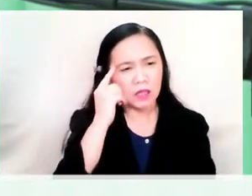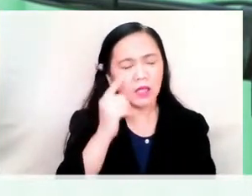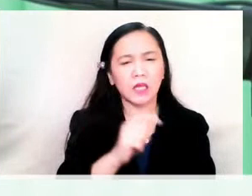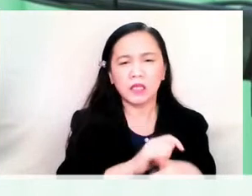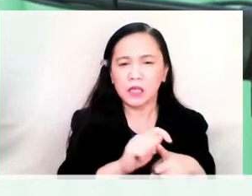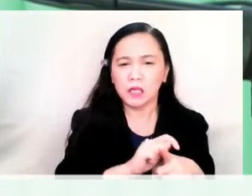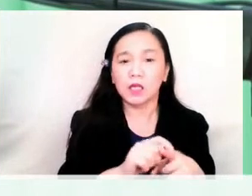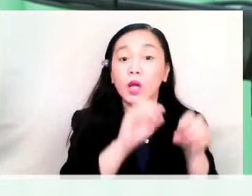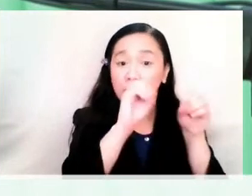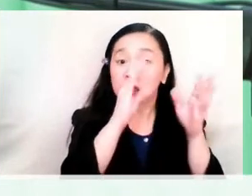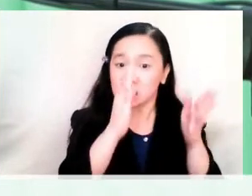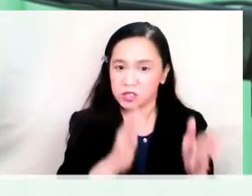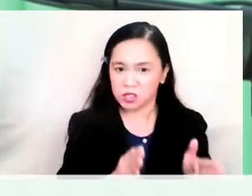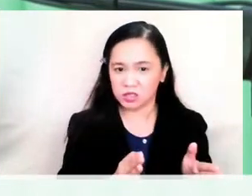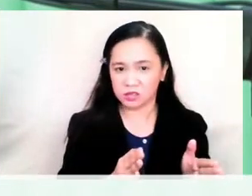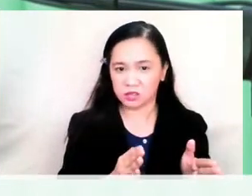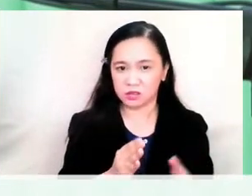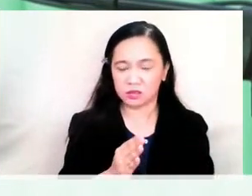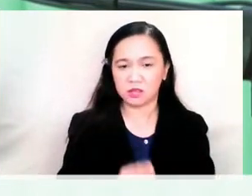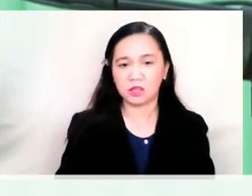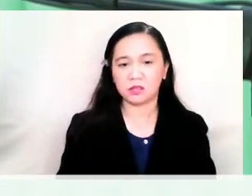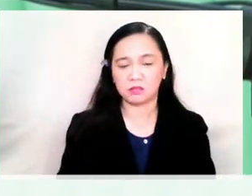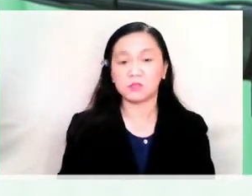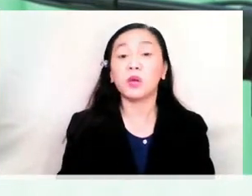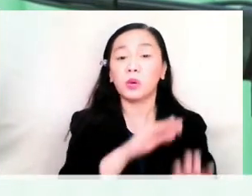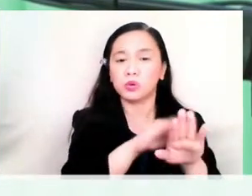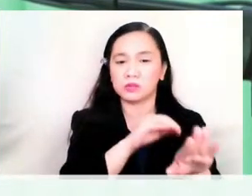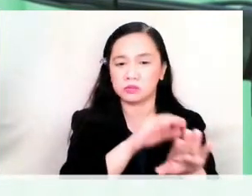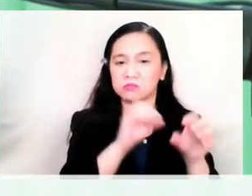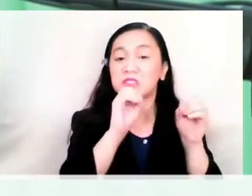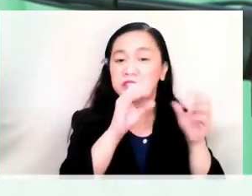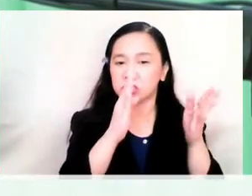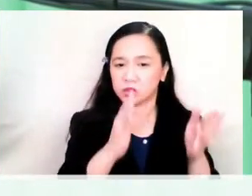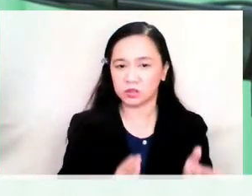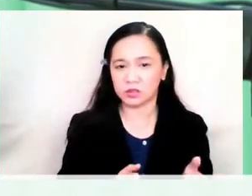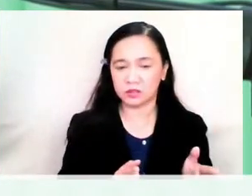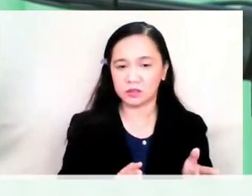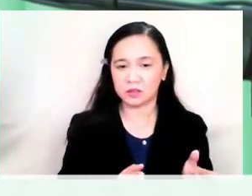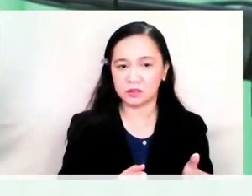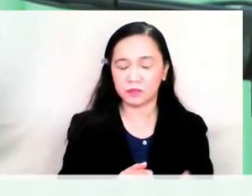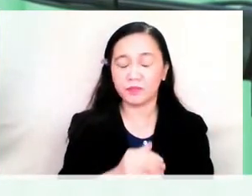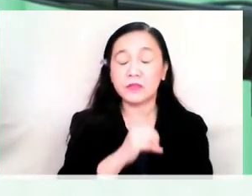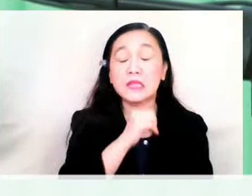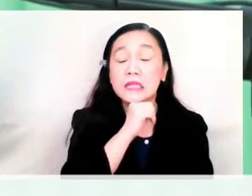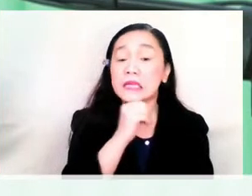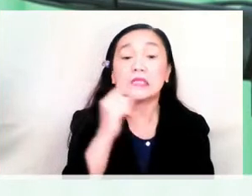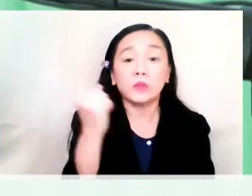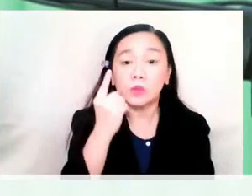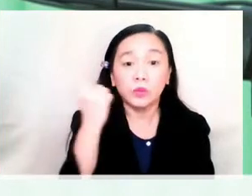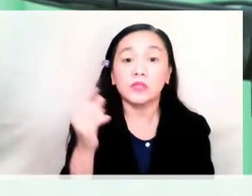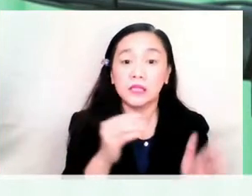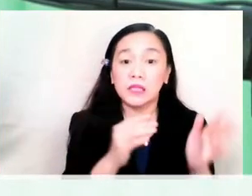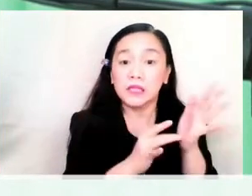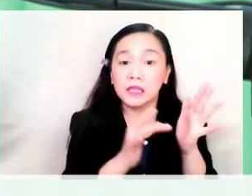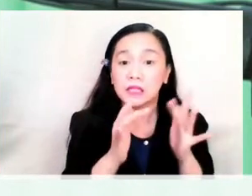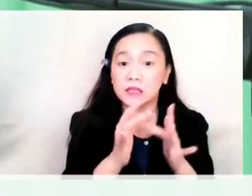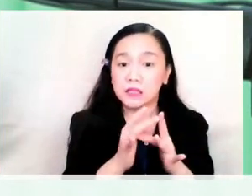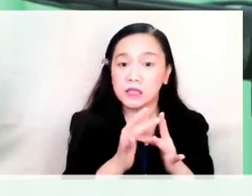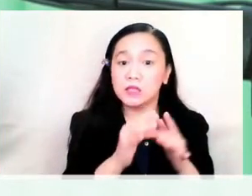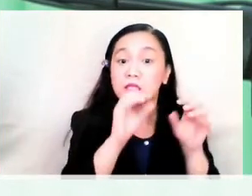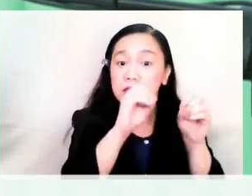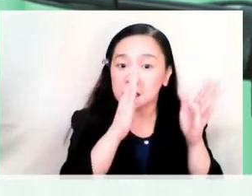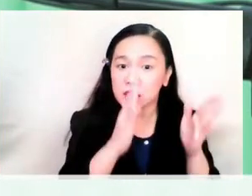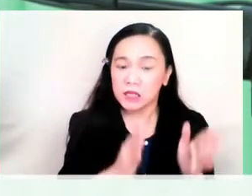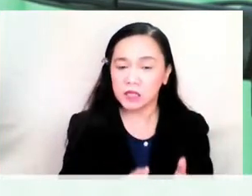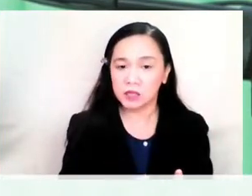ang tawag nila sa kanya. Hindi lang si Jesus isang guro. Siya mismo